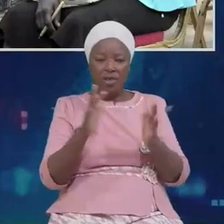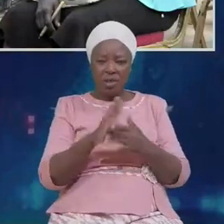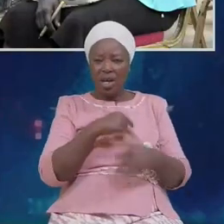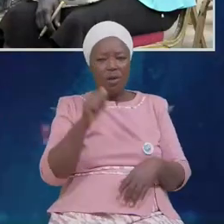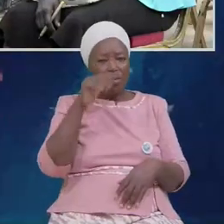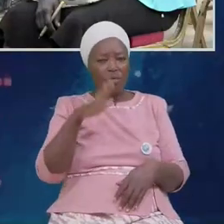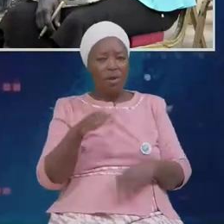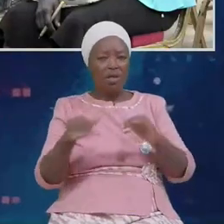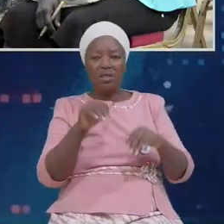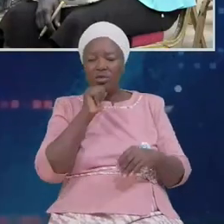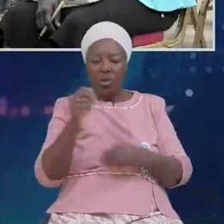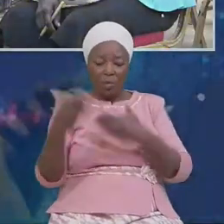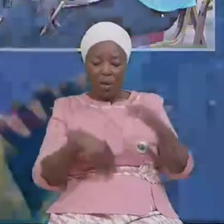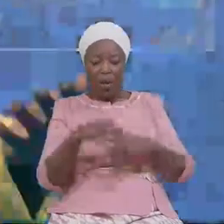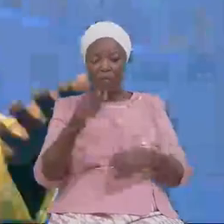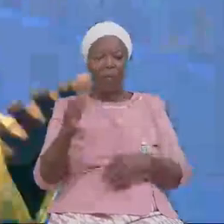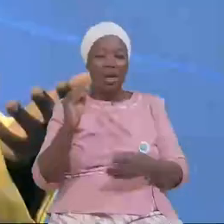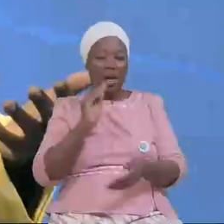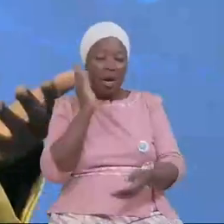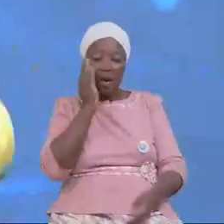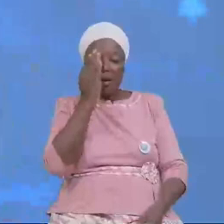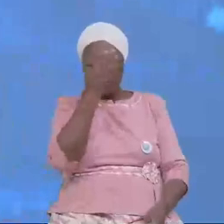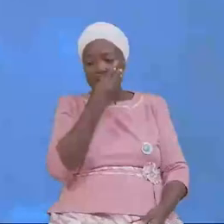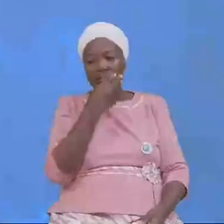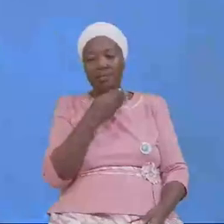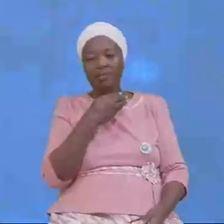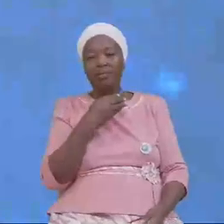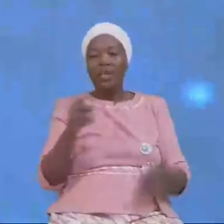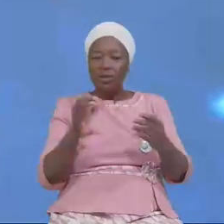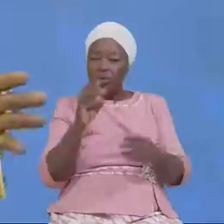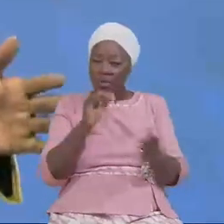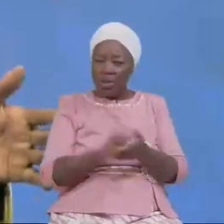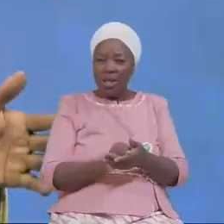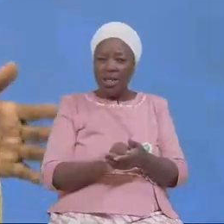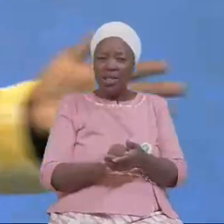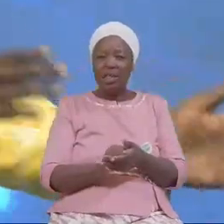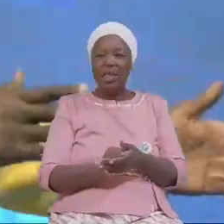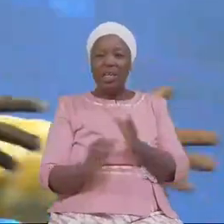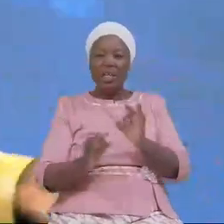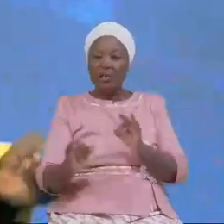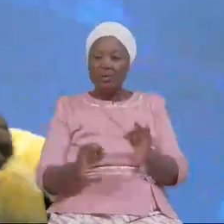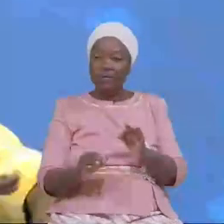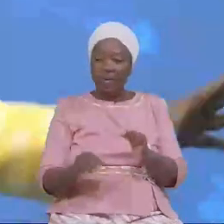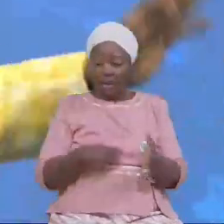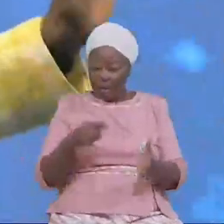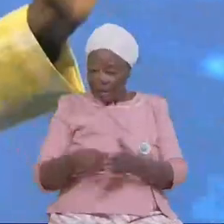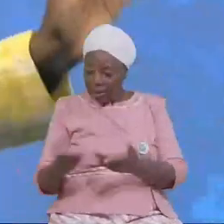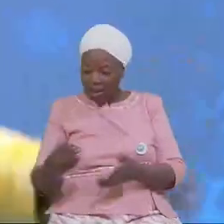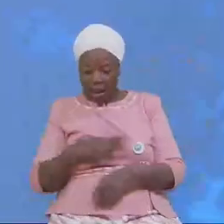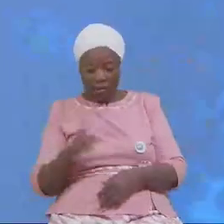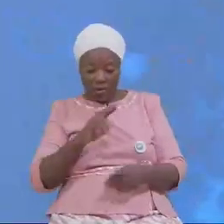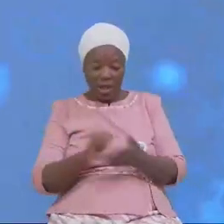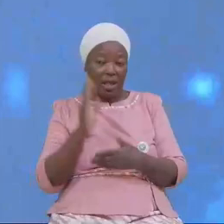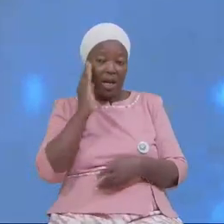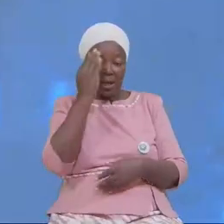là n'a pas fait sortir un torchon pour que si ceci mouille ses